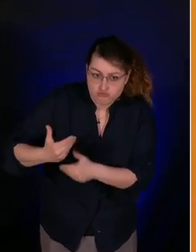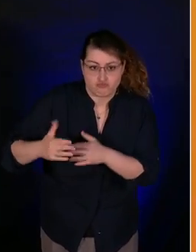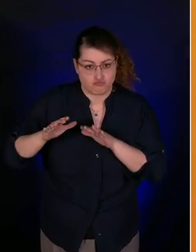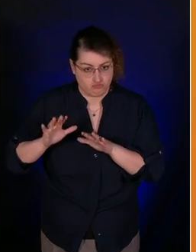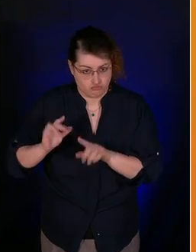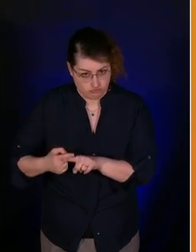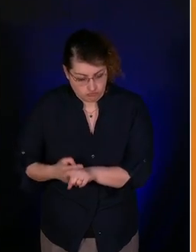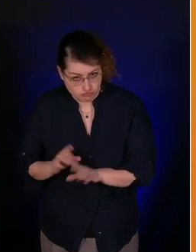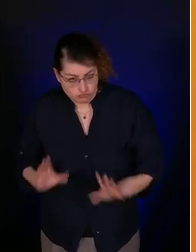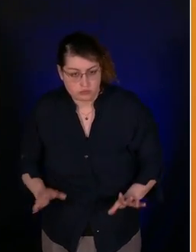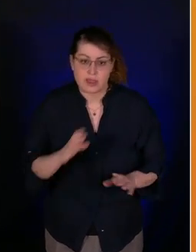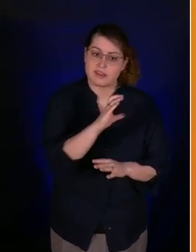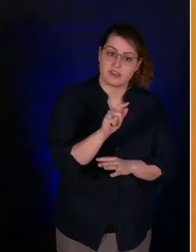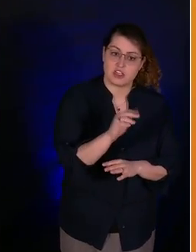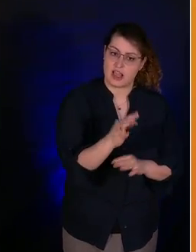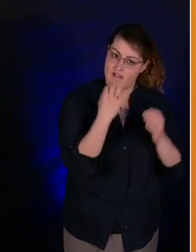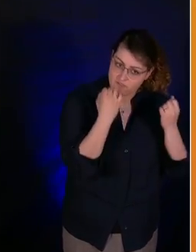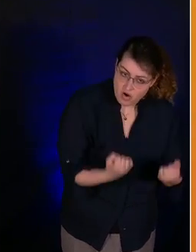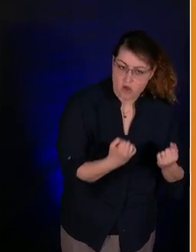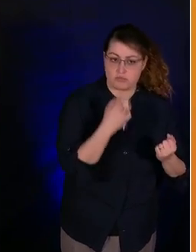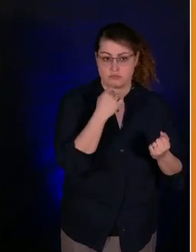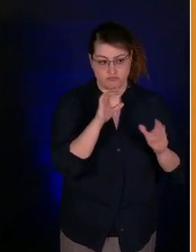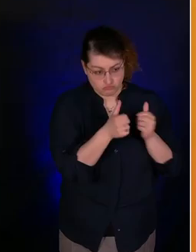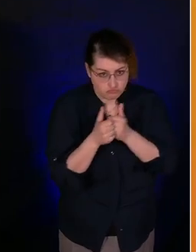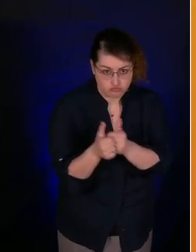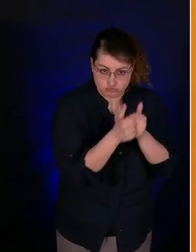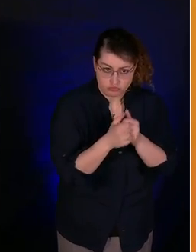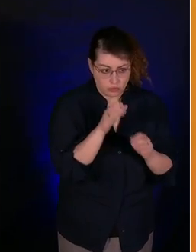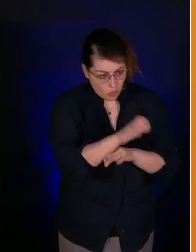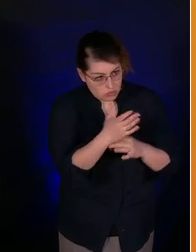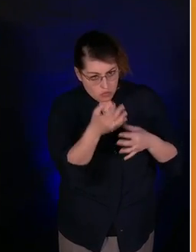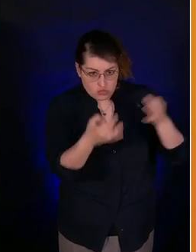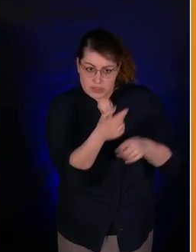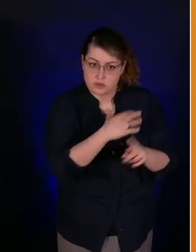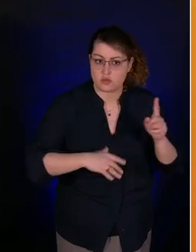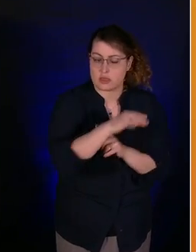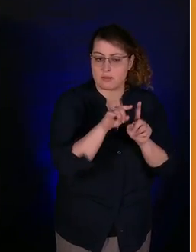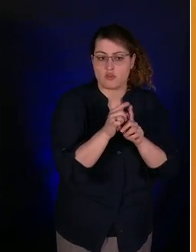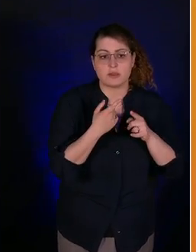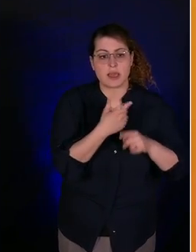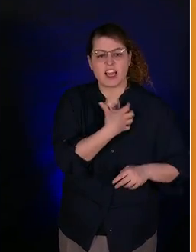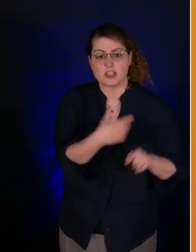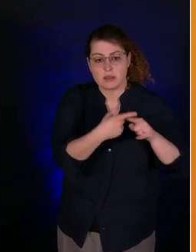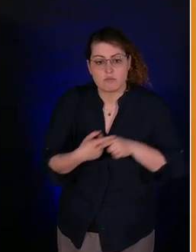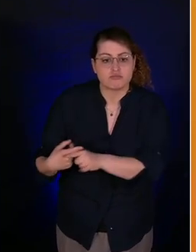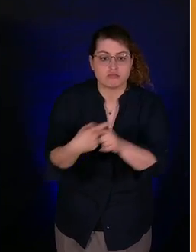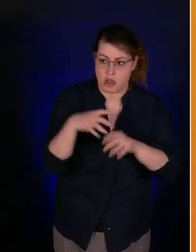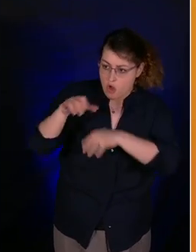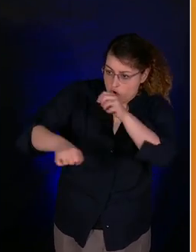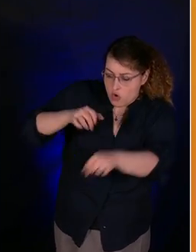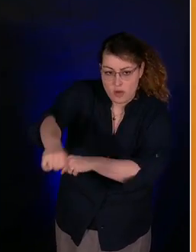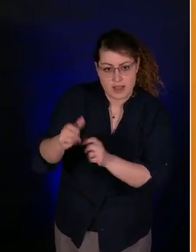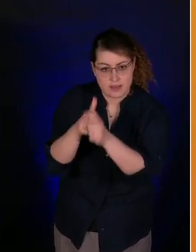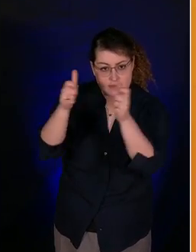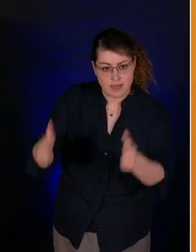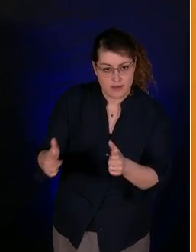Et que vive camarade. Une CGT forte, rassemblée, conquérante sur la justice sociale, la répartition des richesses, la reconquête des services publics exercés